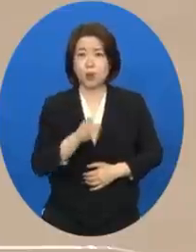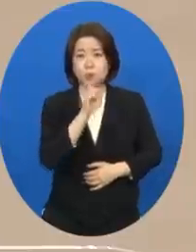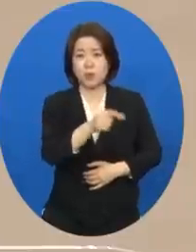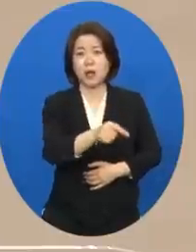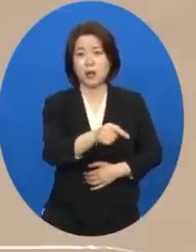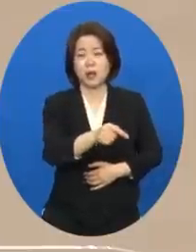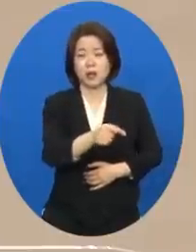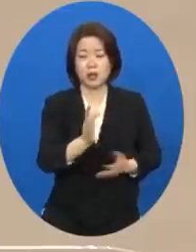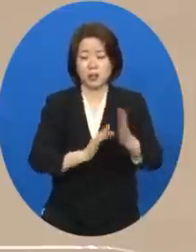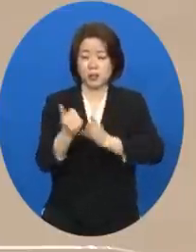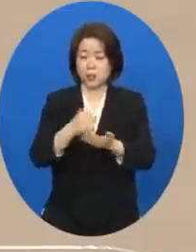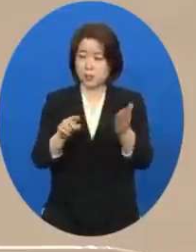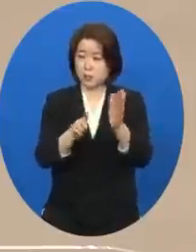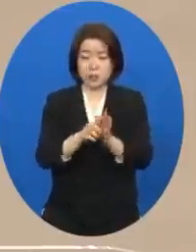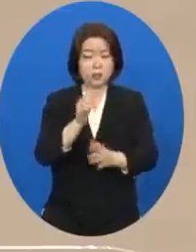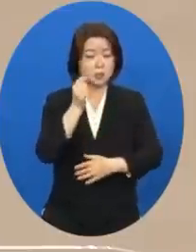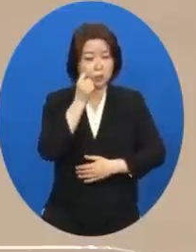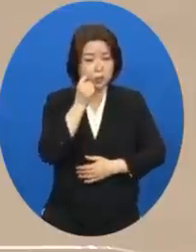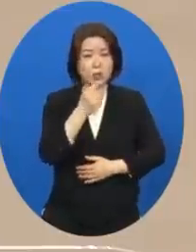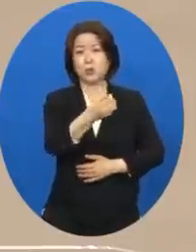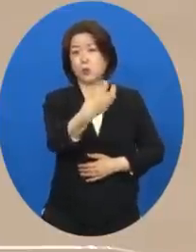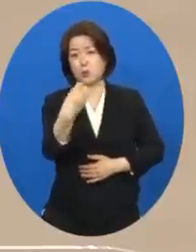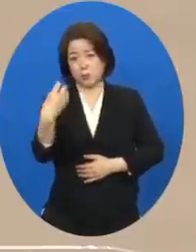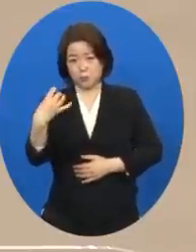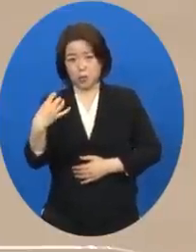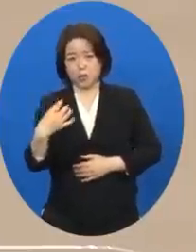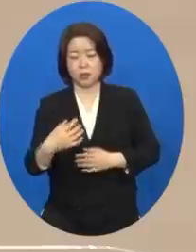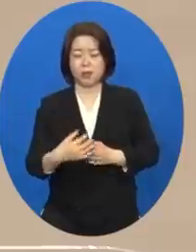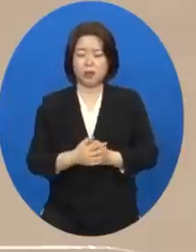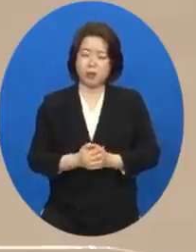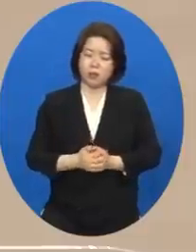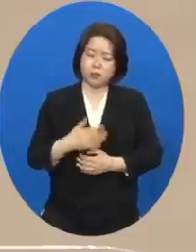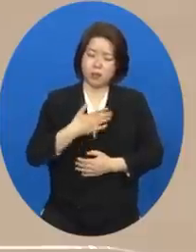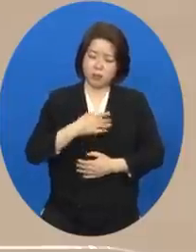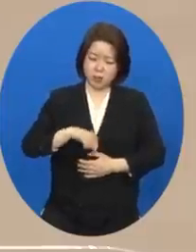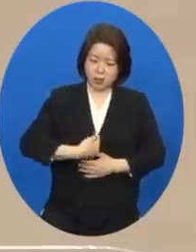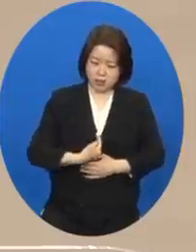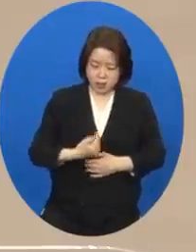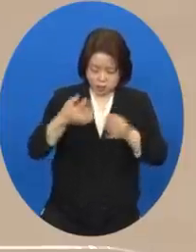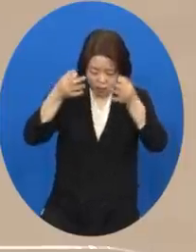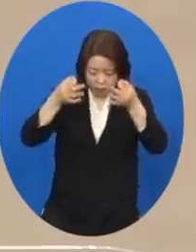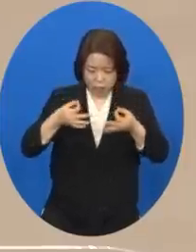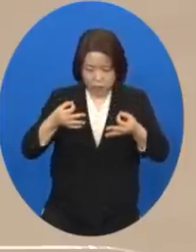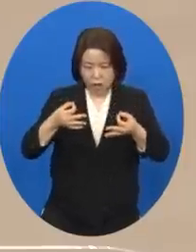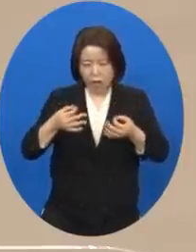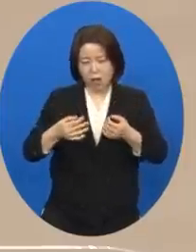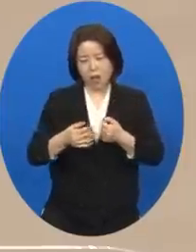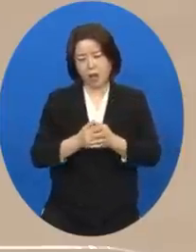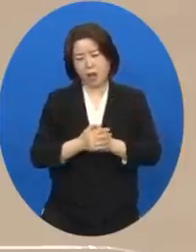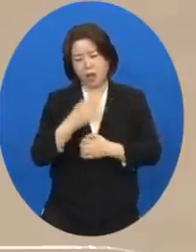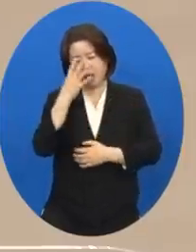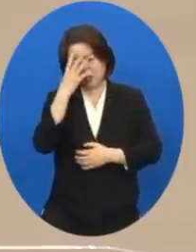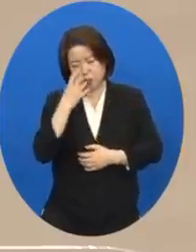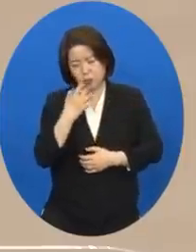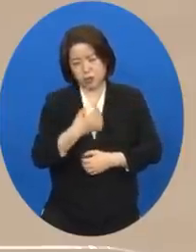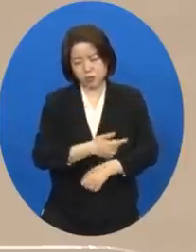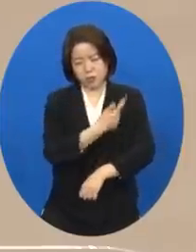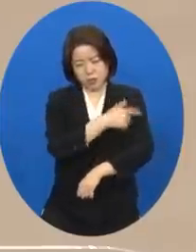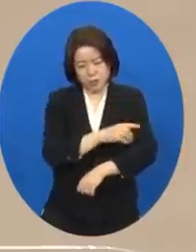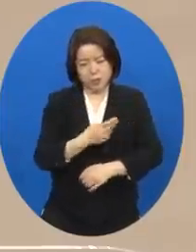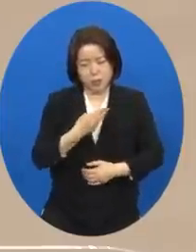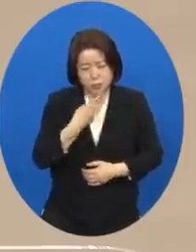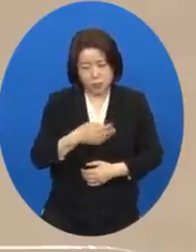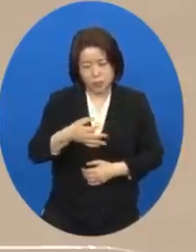못하겠다고 그래 저 자신이 너무 문어 갖게 느껴지죠 너무 초라한 거에요